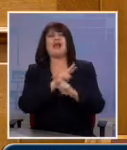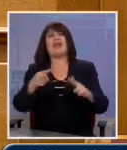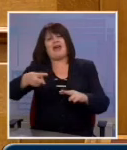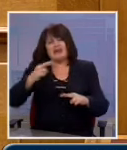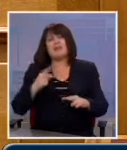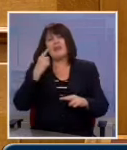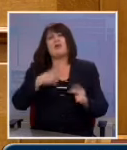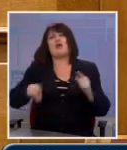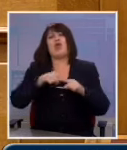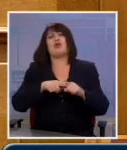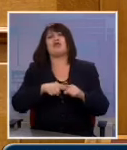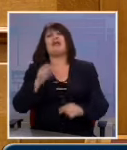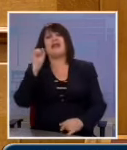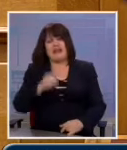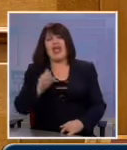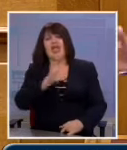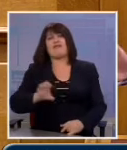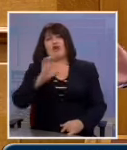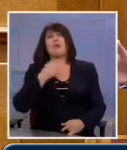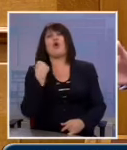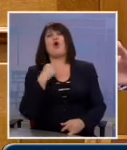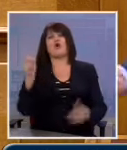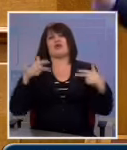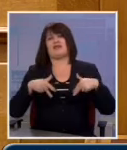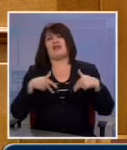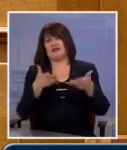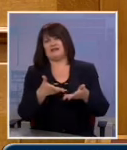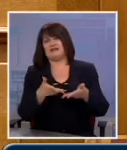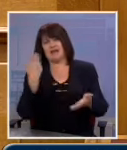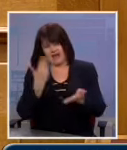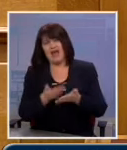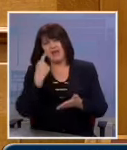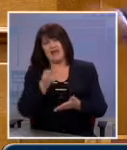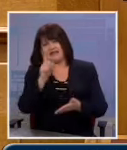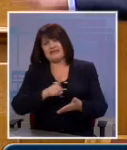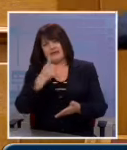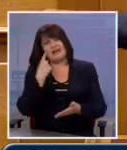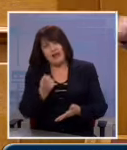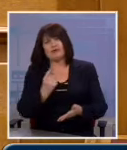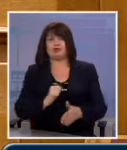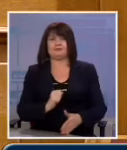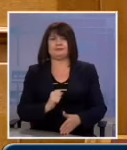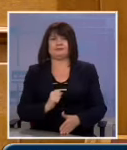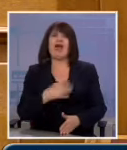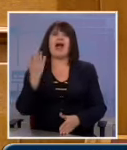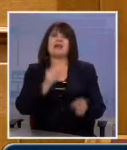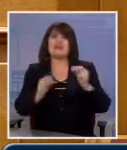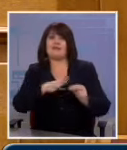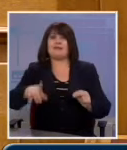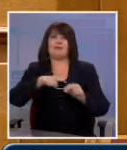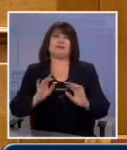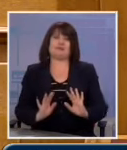ελληνικός λαός. Ναι στην Ευρώπη και όχι στην κυβέρνηση. Αυτό θα εισπράξετε την Κυριακή αν φτάσετε το δημοψήφισμα μέχρι